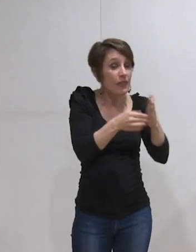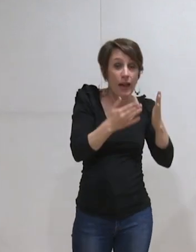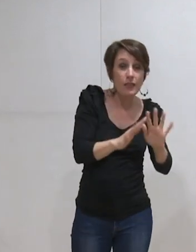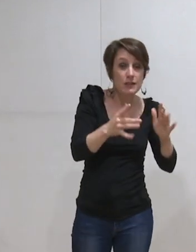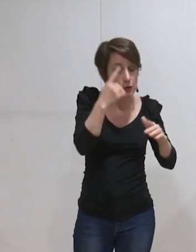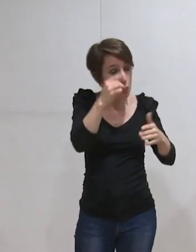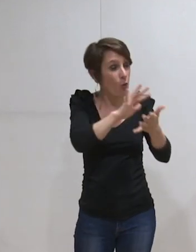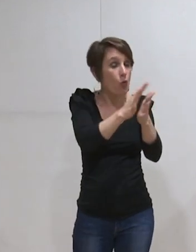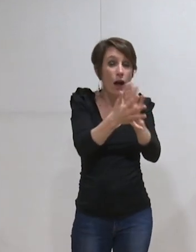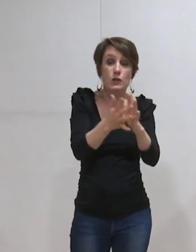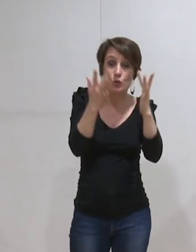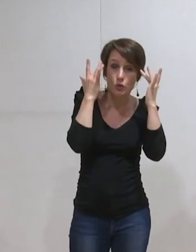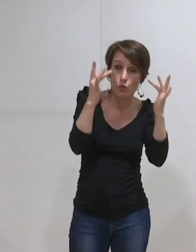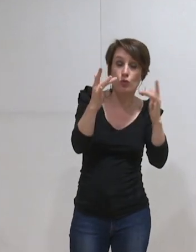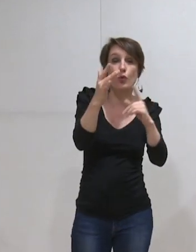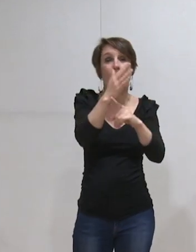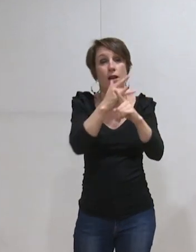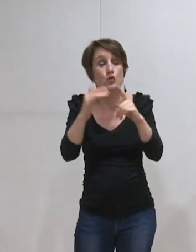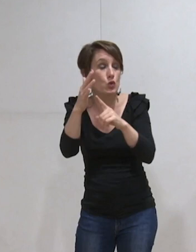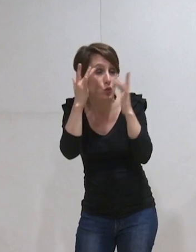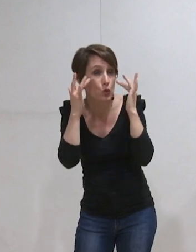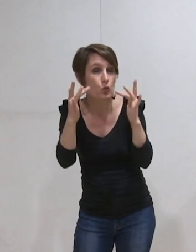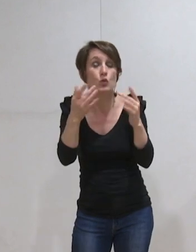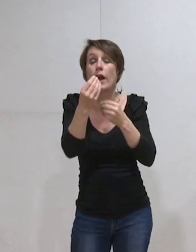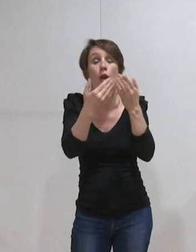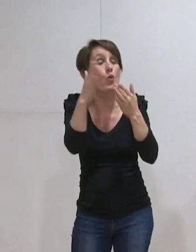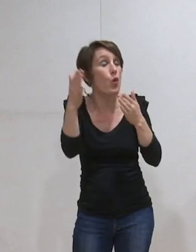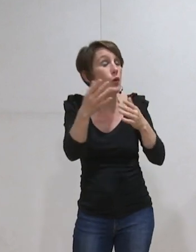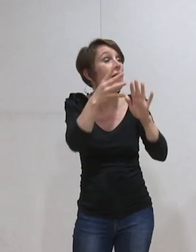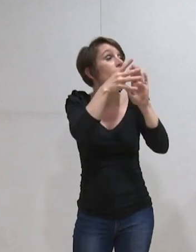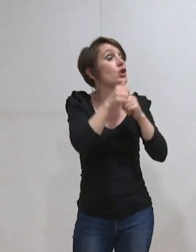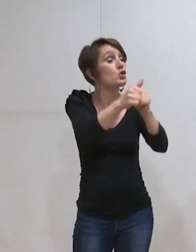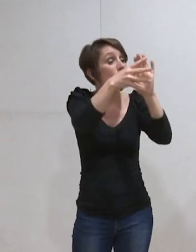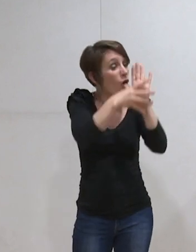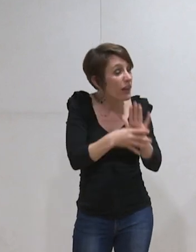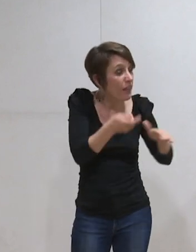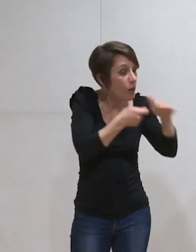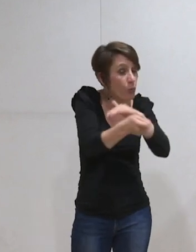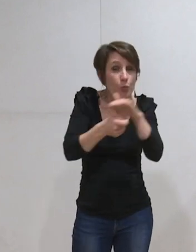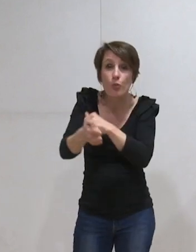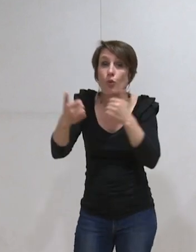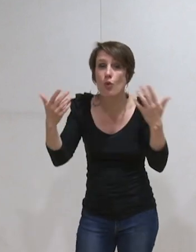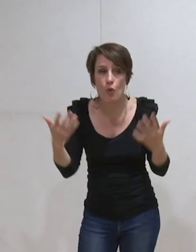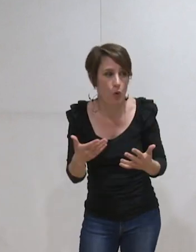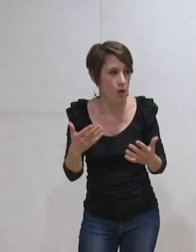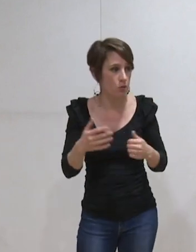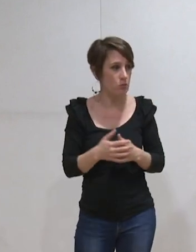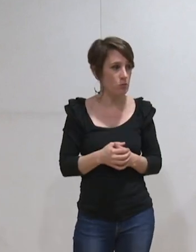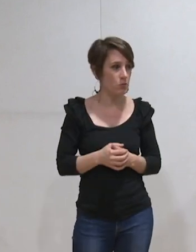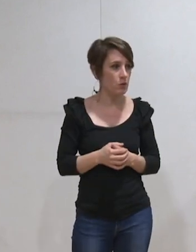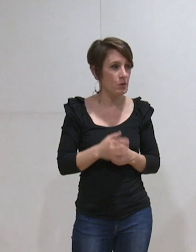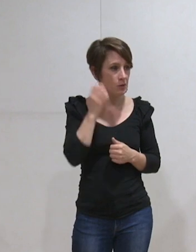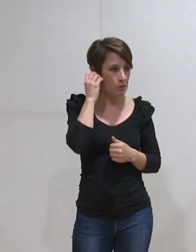associations culturelles socioculturelles et autres de la même manière que vous êtes